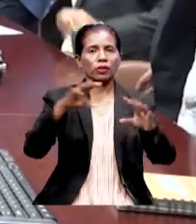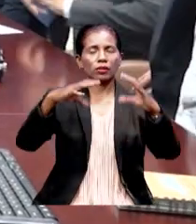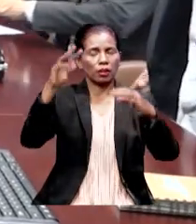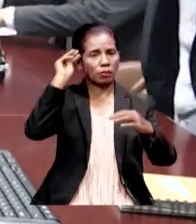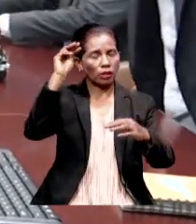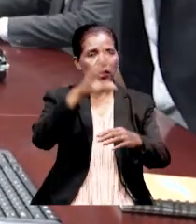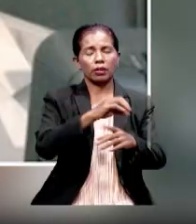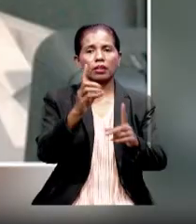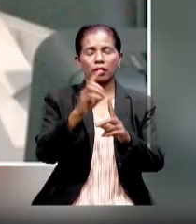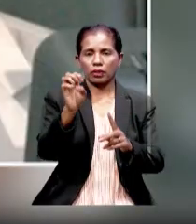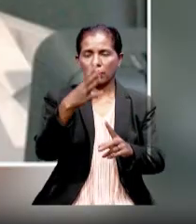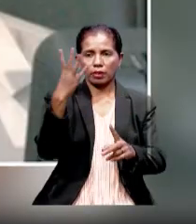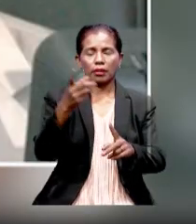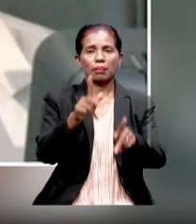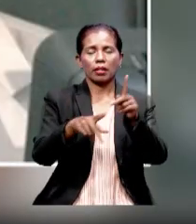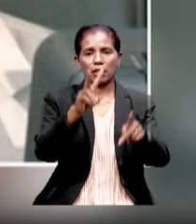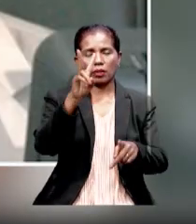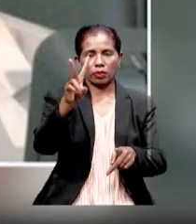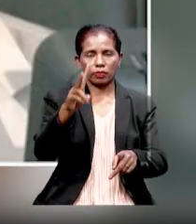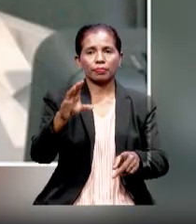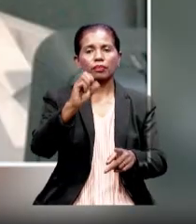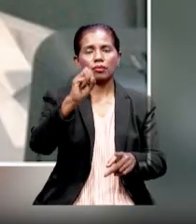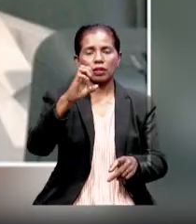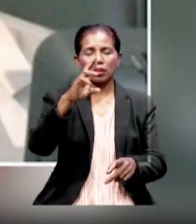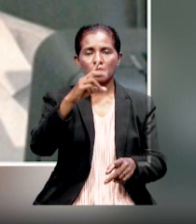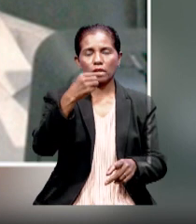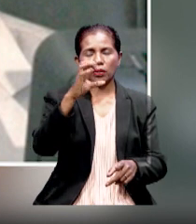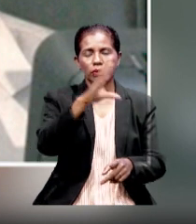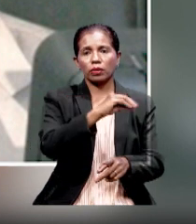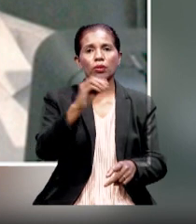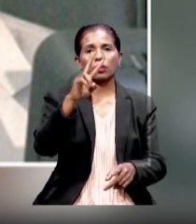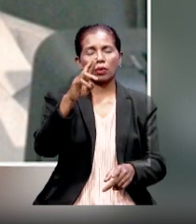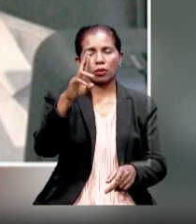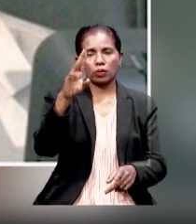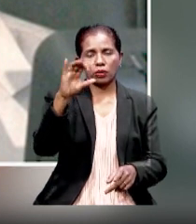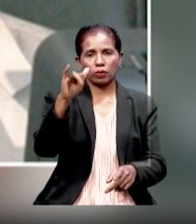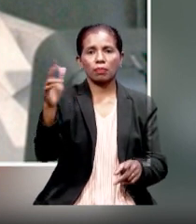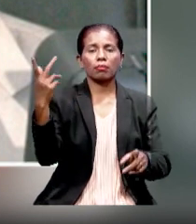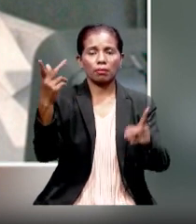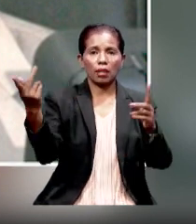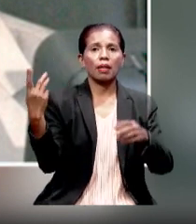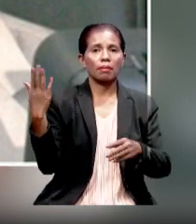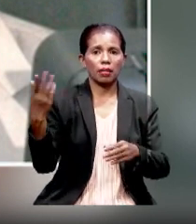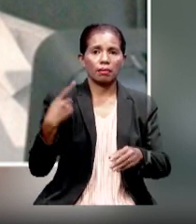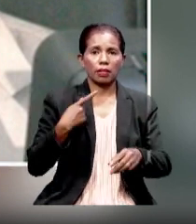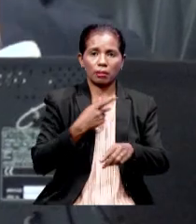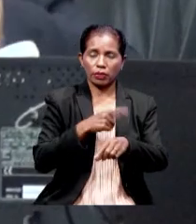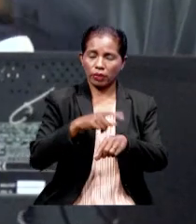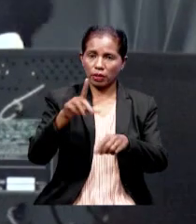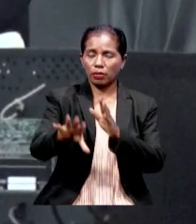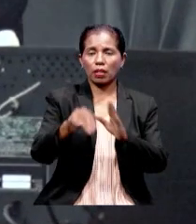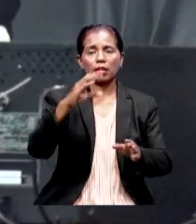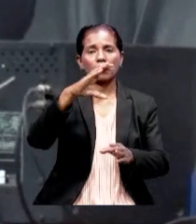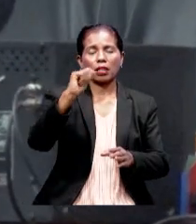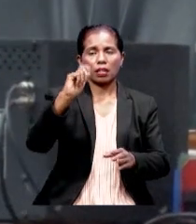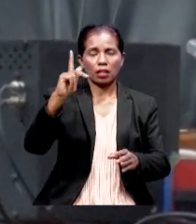fulan ne propoing kandidatu nain rua anesan Sergio Ornai no Rui Pereira dos Santos ba parlamento nasional atu hili sai komisariu Funcak